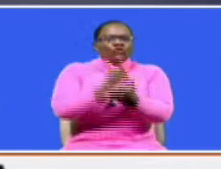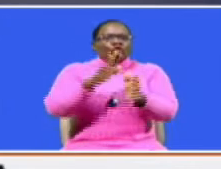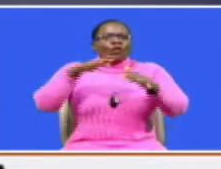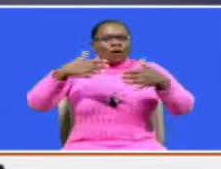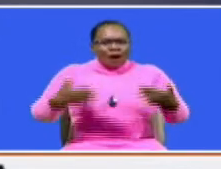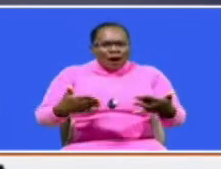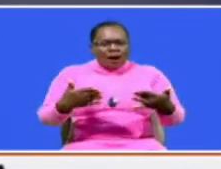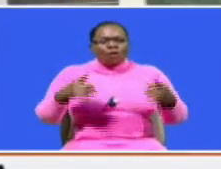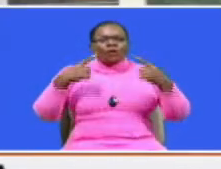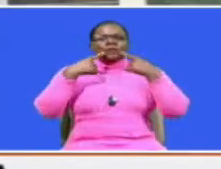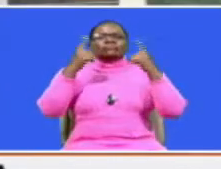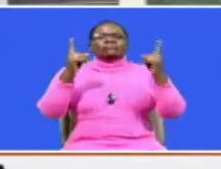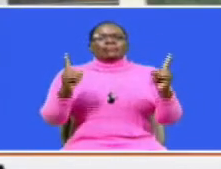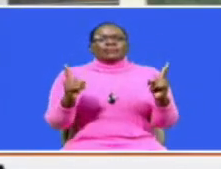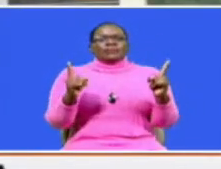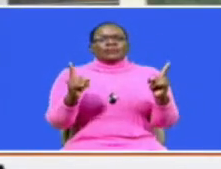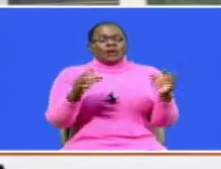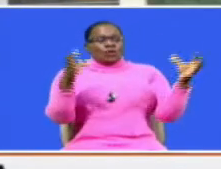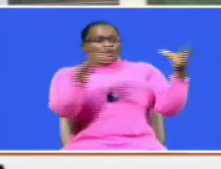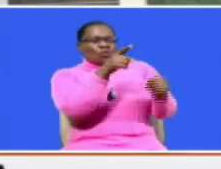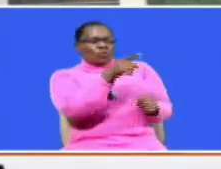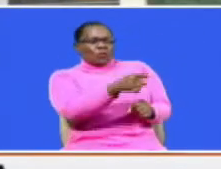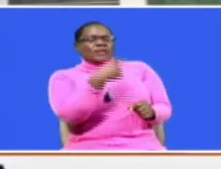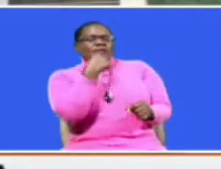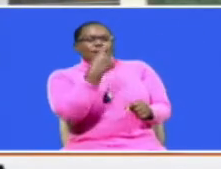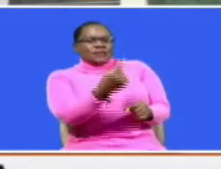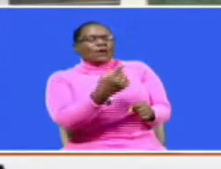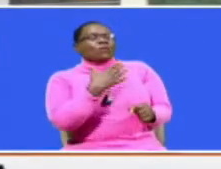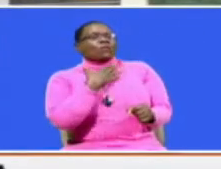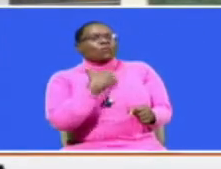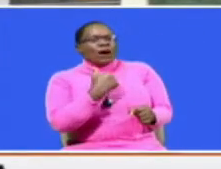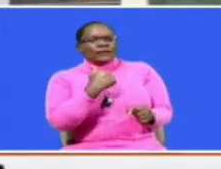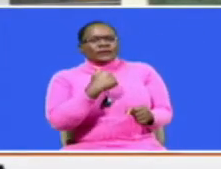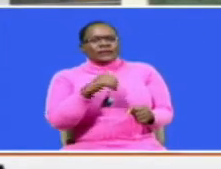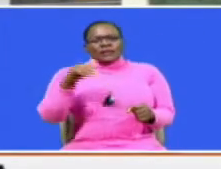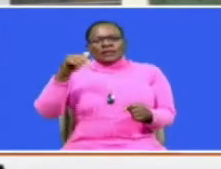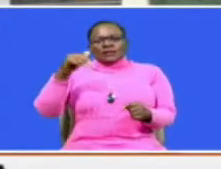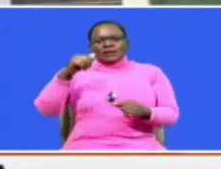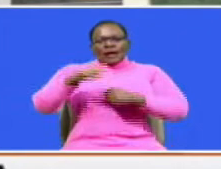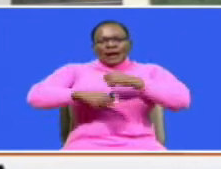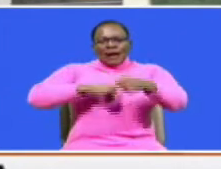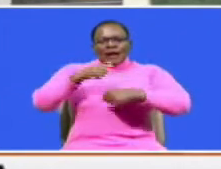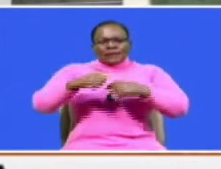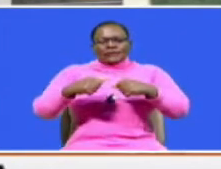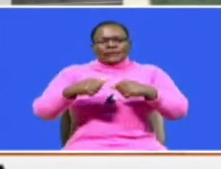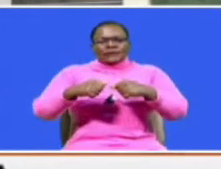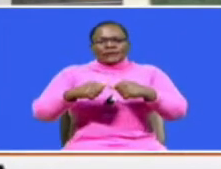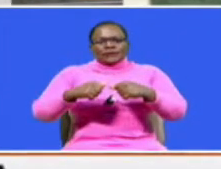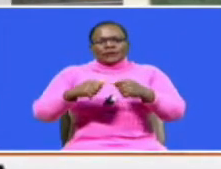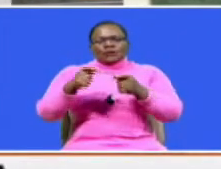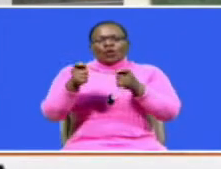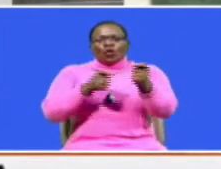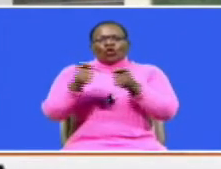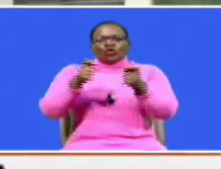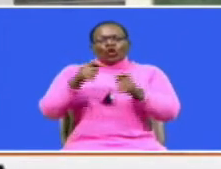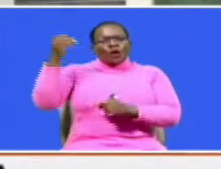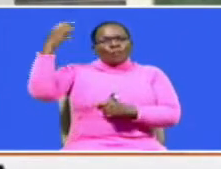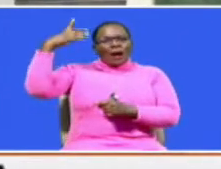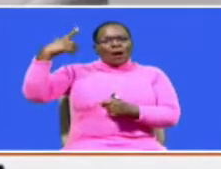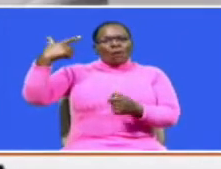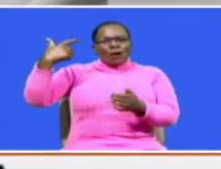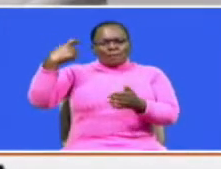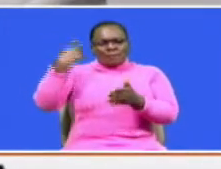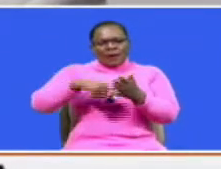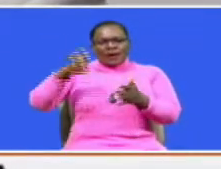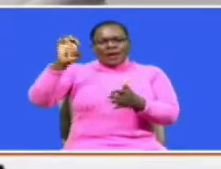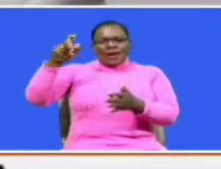hiyo utakapotolewa. Upande huo aidha ulitaka afisa mkuu mtendaji wa shirika la kudhibiti bei za mafuta